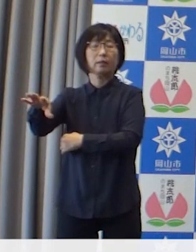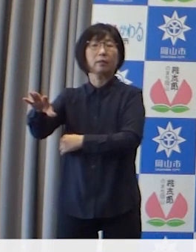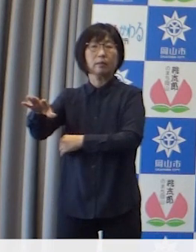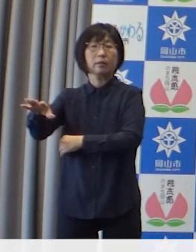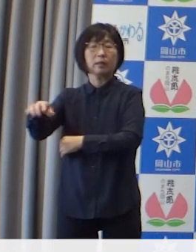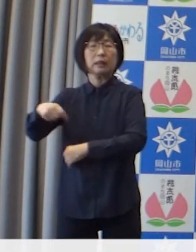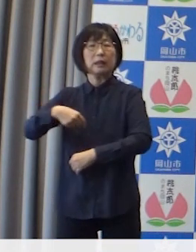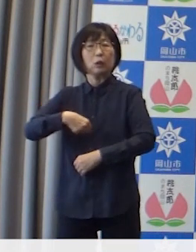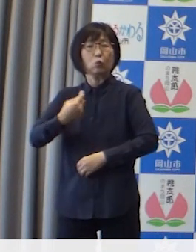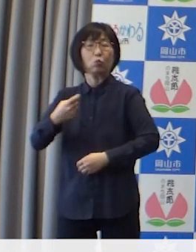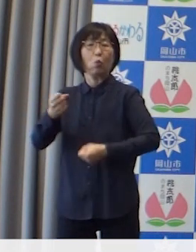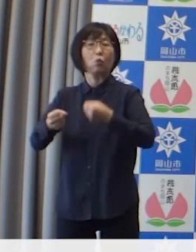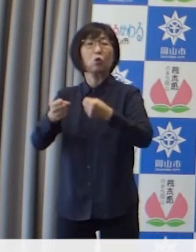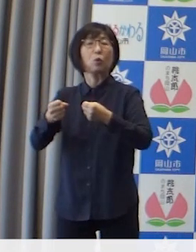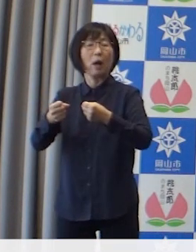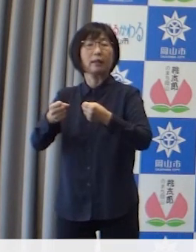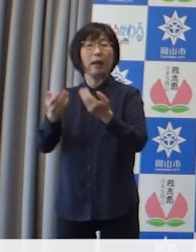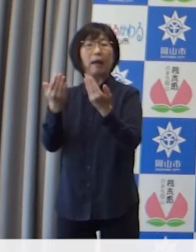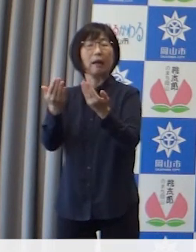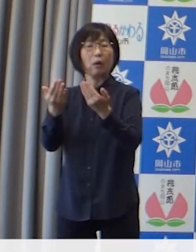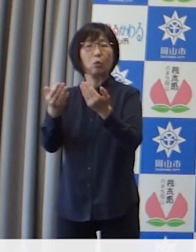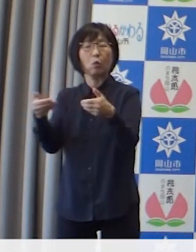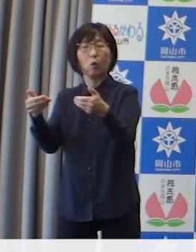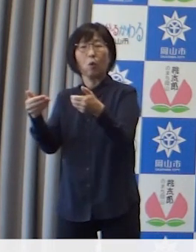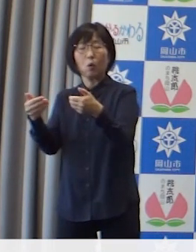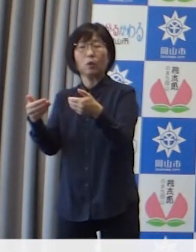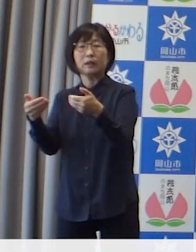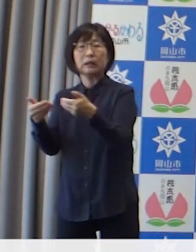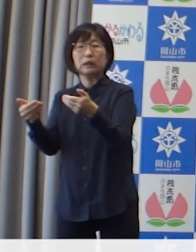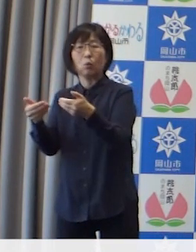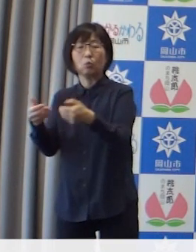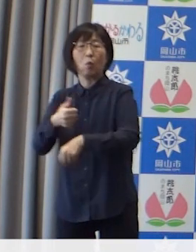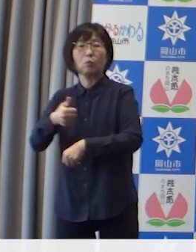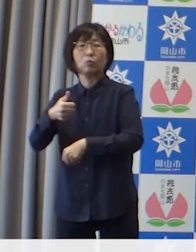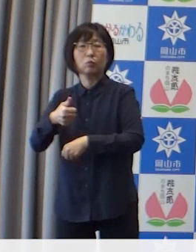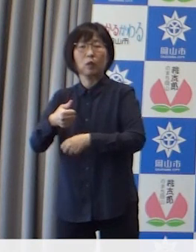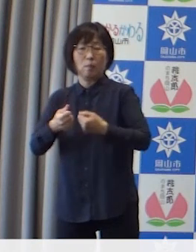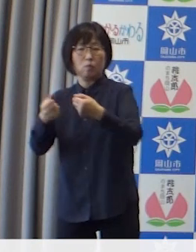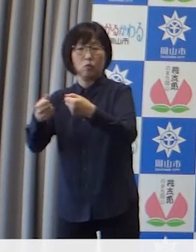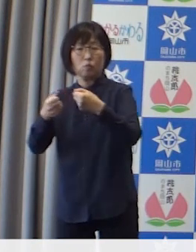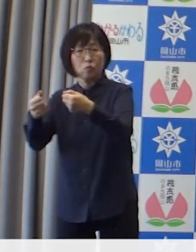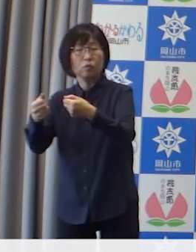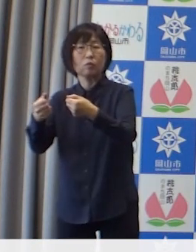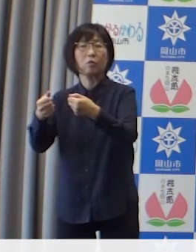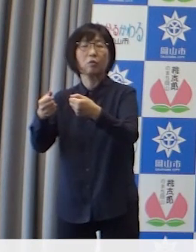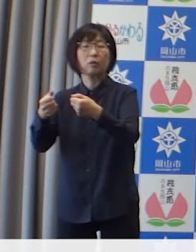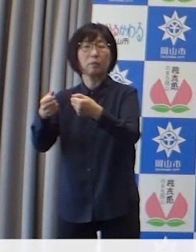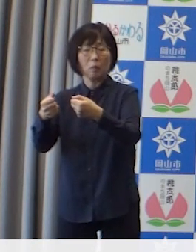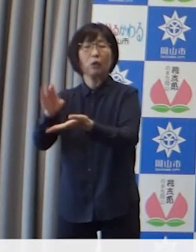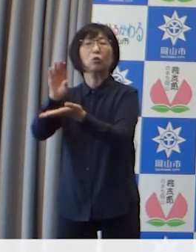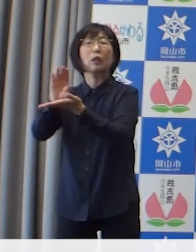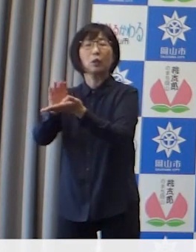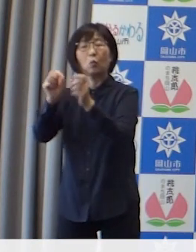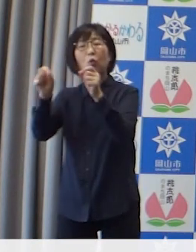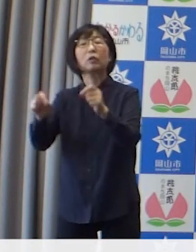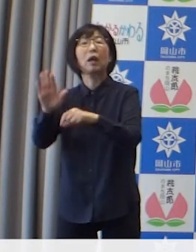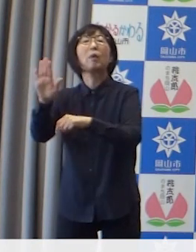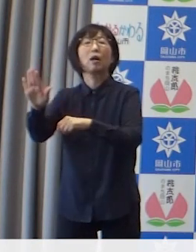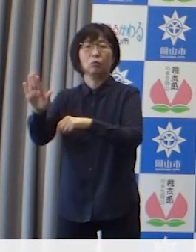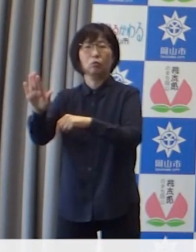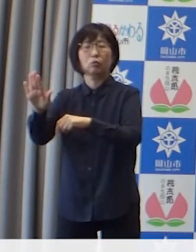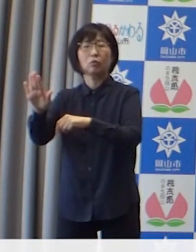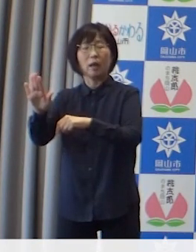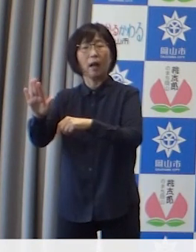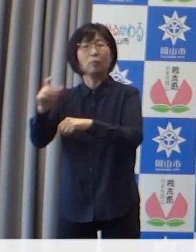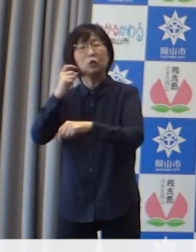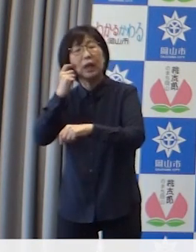マイカー通勤っていう、道路の混雑状況もあり、駐車場のスペースもあり、マイカーでなかなか